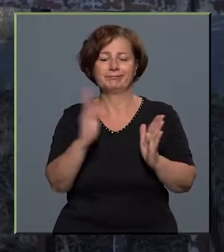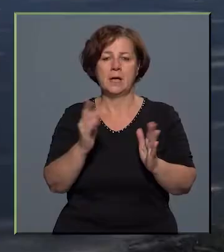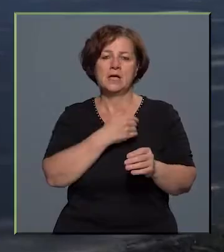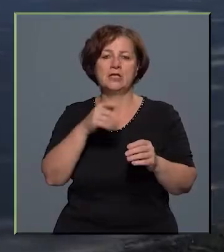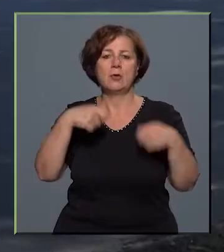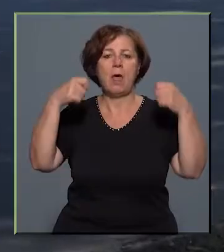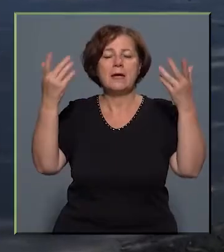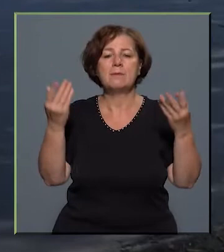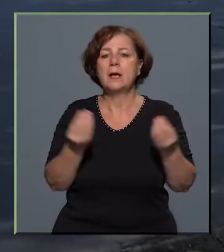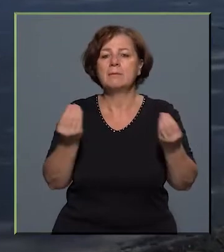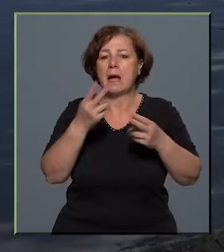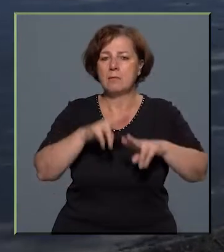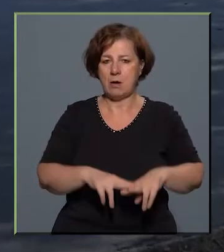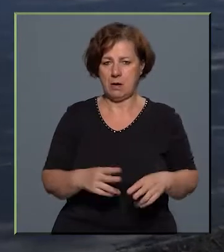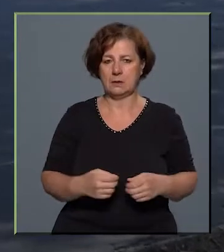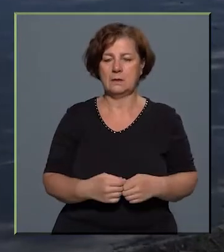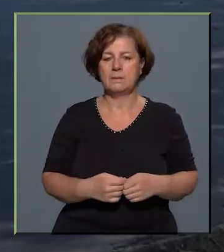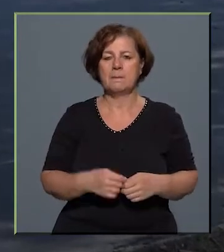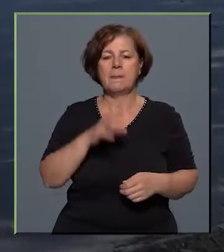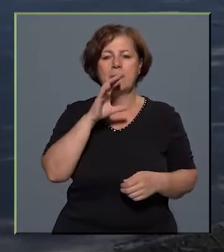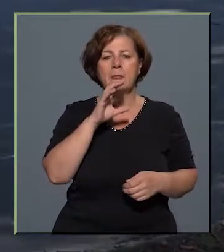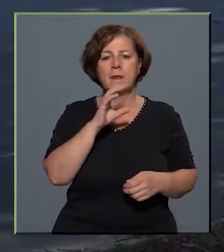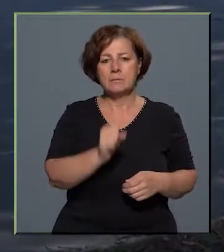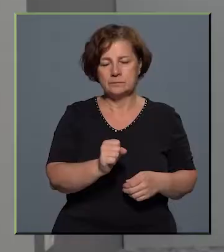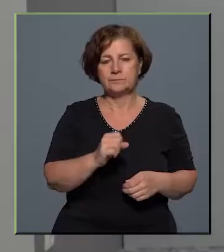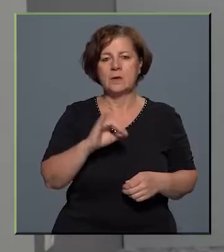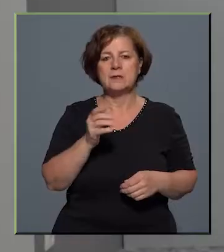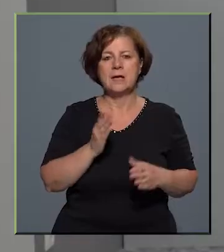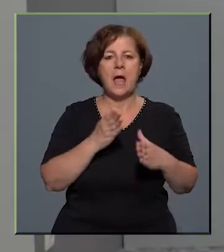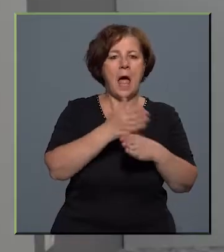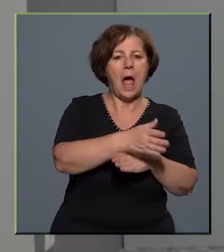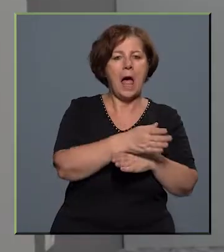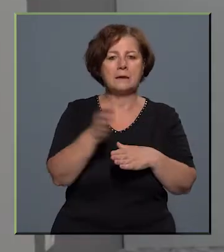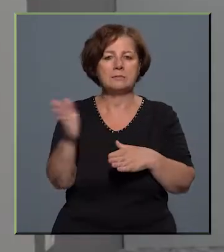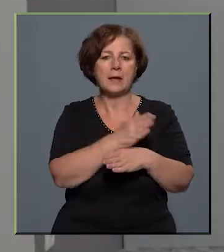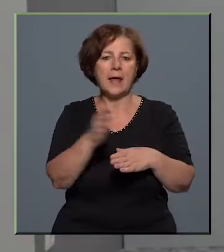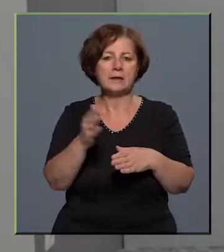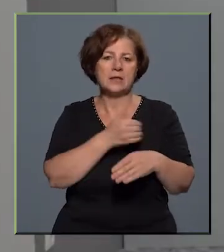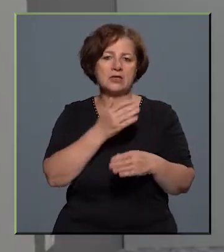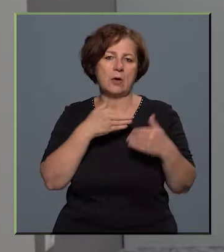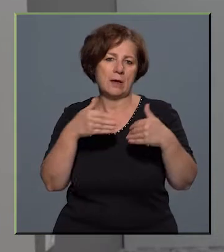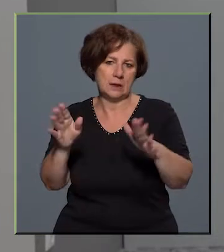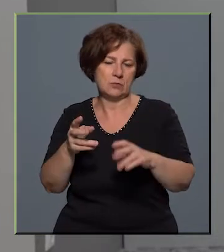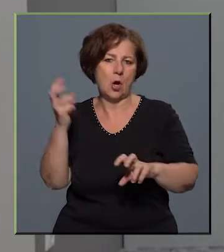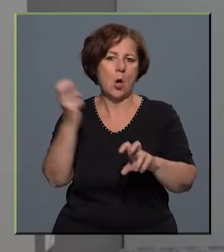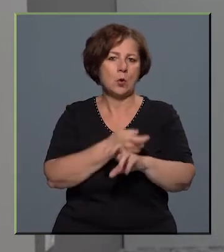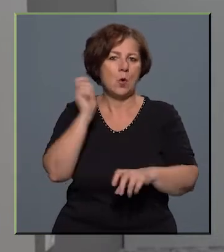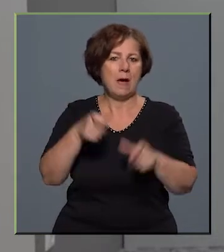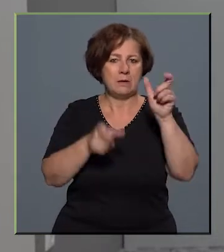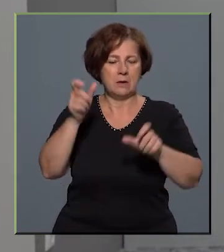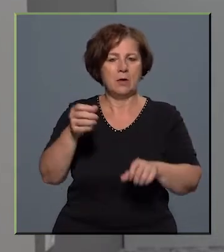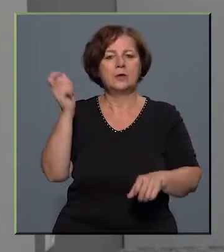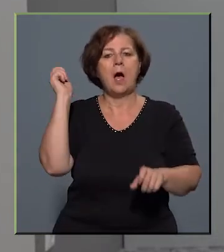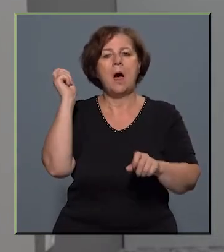az megmarad? De az egy Fregoli iskolának indult, hiszen ott, ha visszaemlékeznek a kőbányaiak, a Bánya